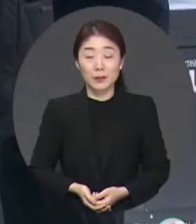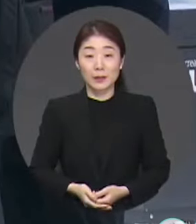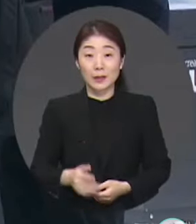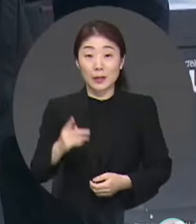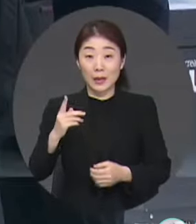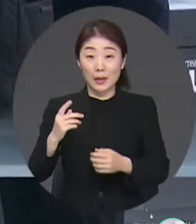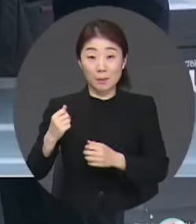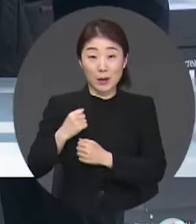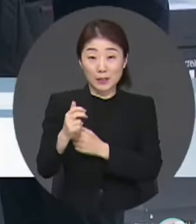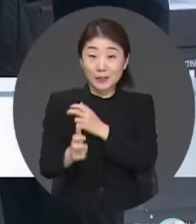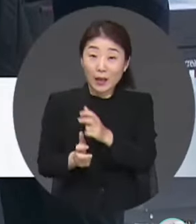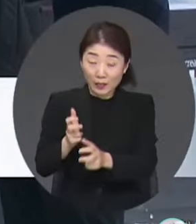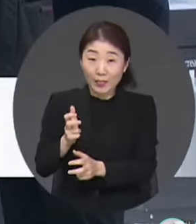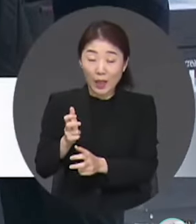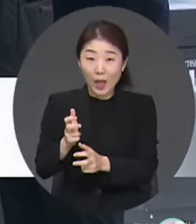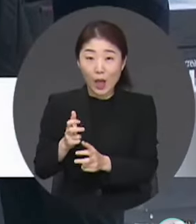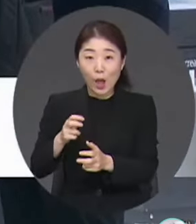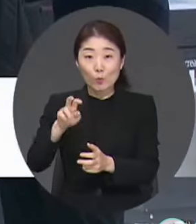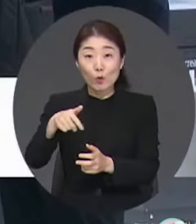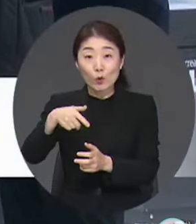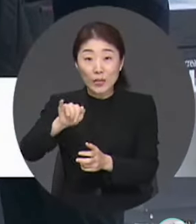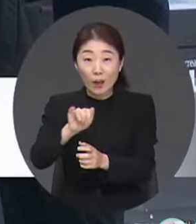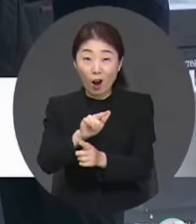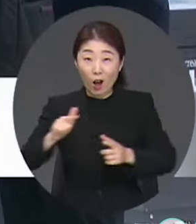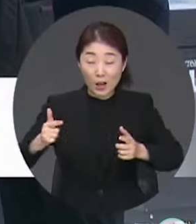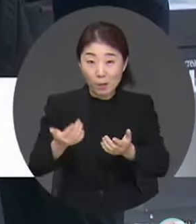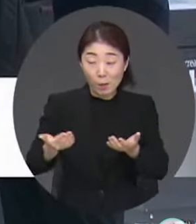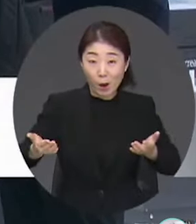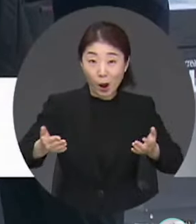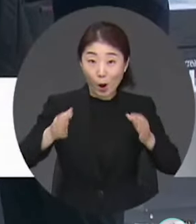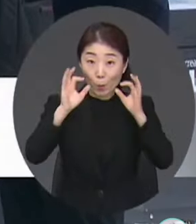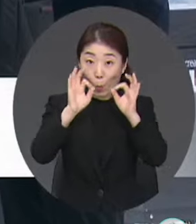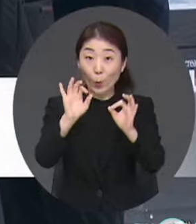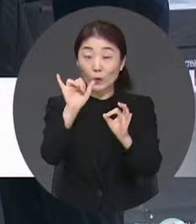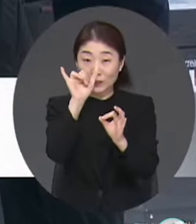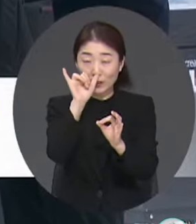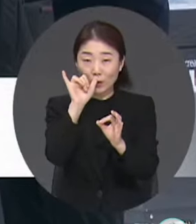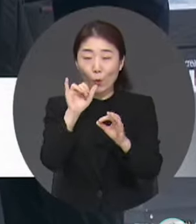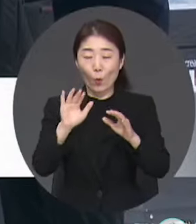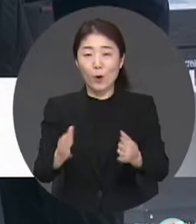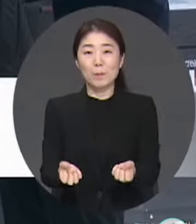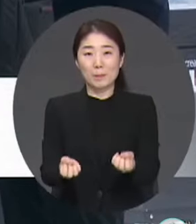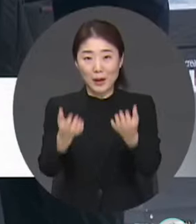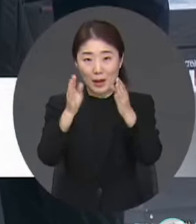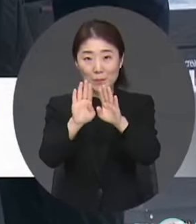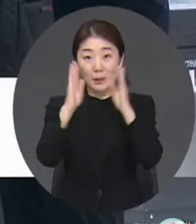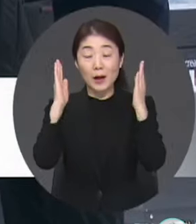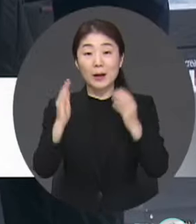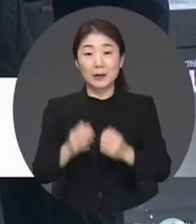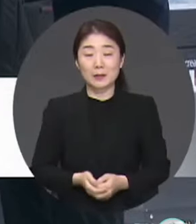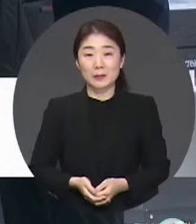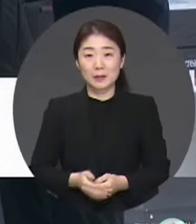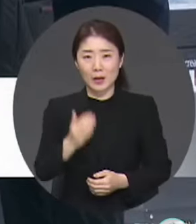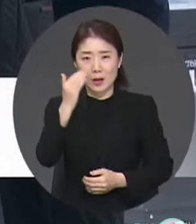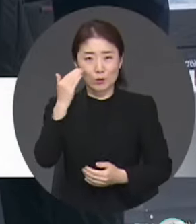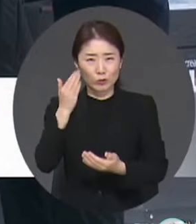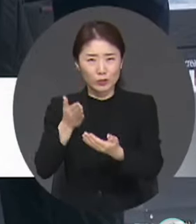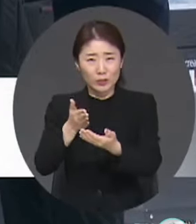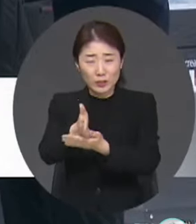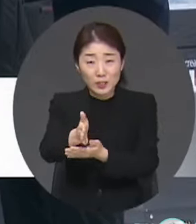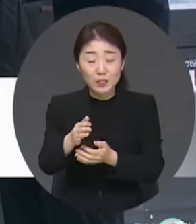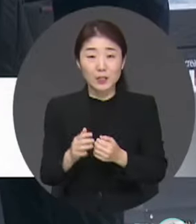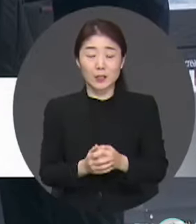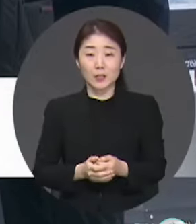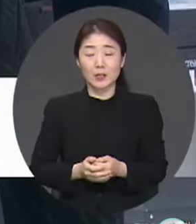K-방산의 첨단 무기 체계를 한자리에서 볼 수 있는 이순신 방위산업전이 오늘 막을 올렸습니다. 한국형 차기